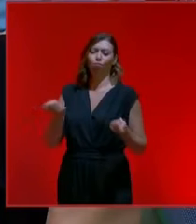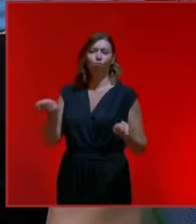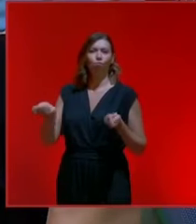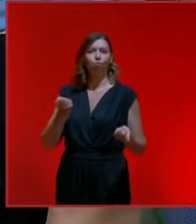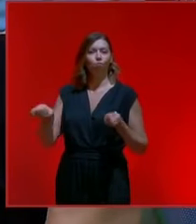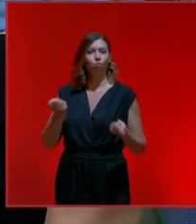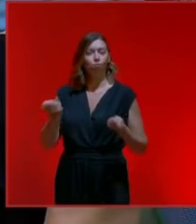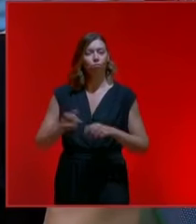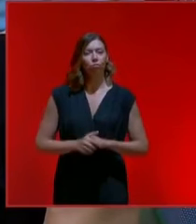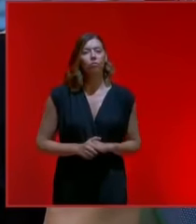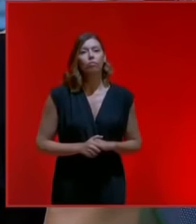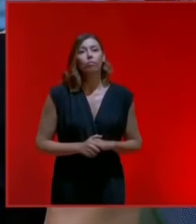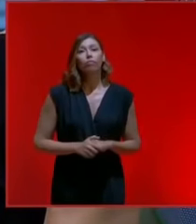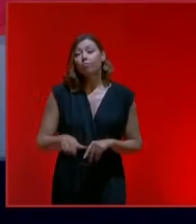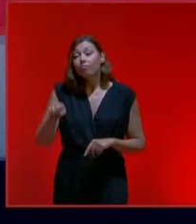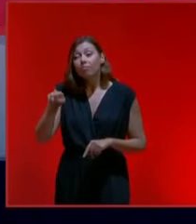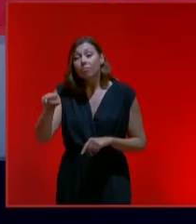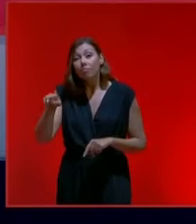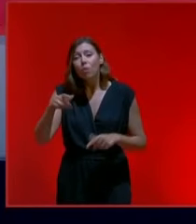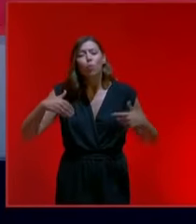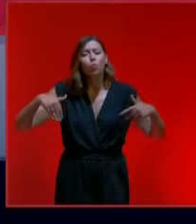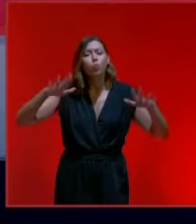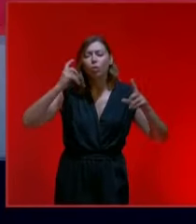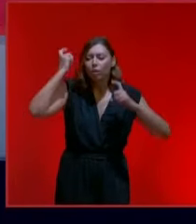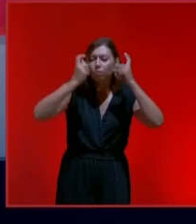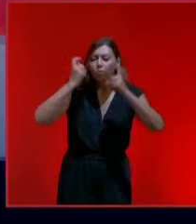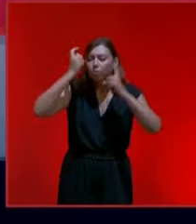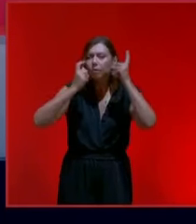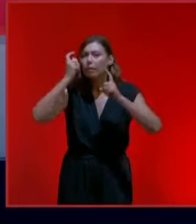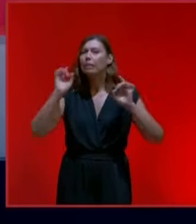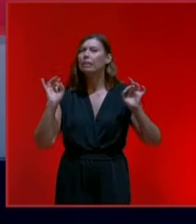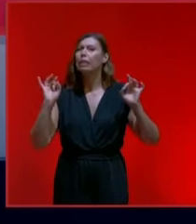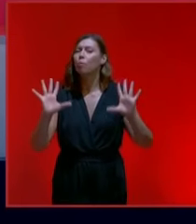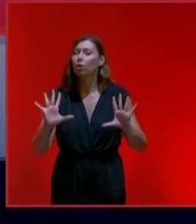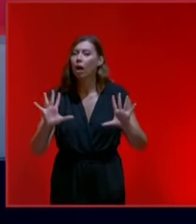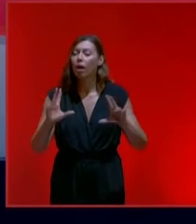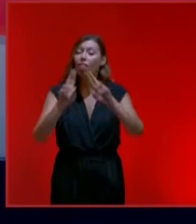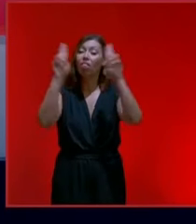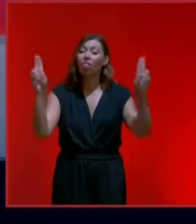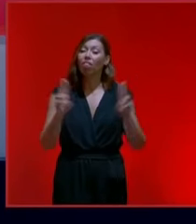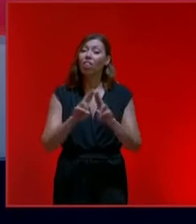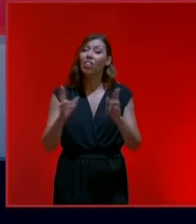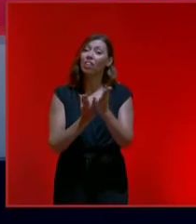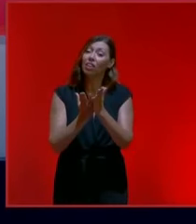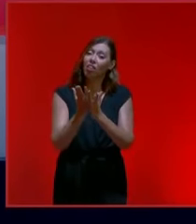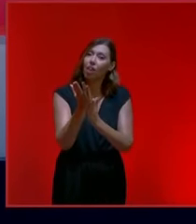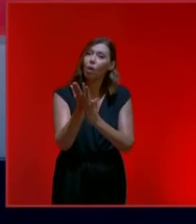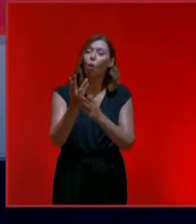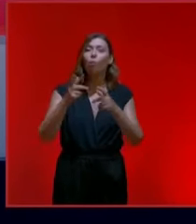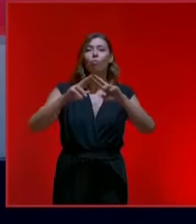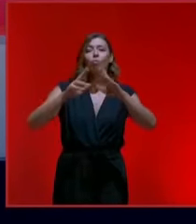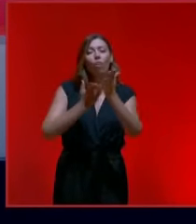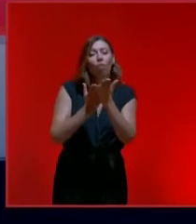και πόσο μάλλον να υλοποιήσει λύσεις οι οποίες παρεκκλίνουν από το διεθνές δίκαιο και το δίκαιο της θάλασσας. Και